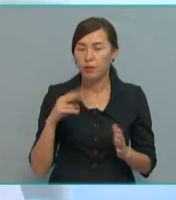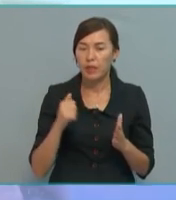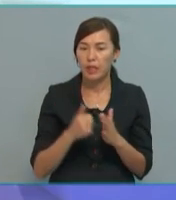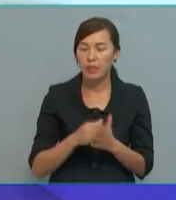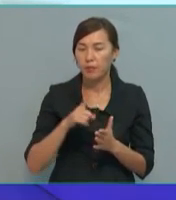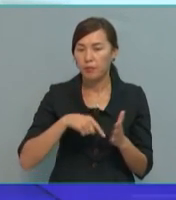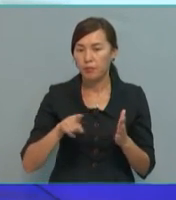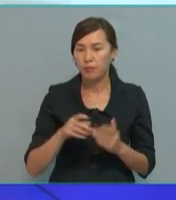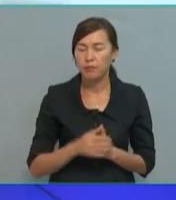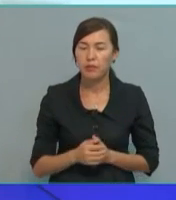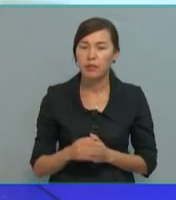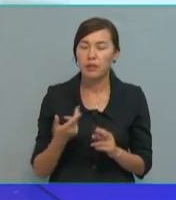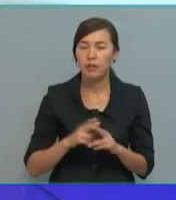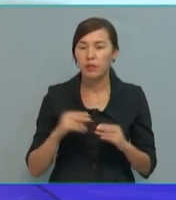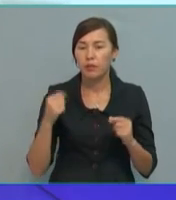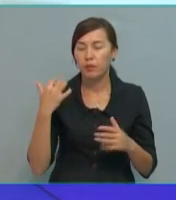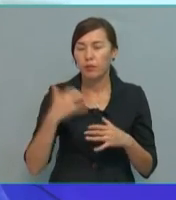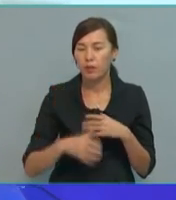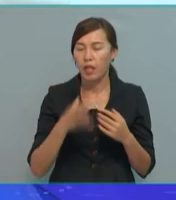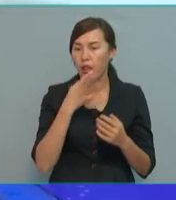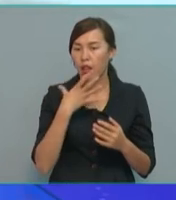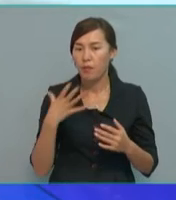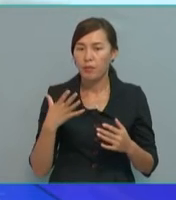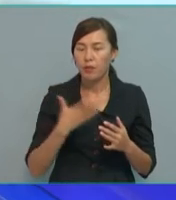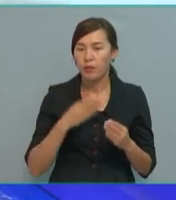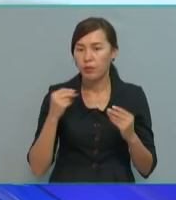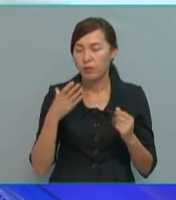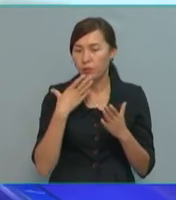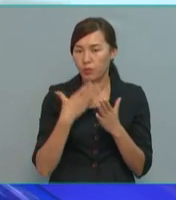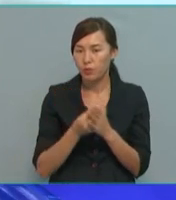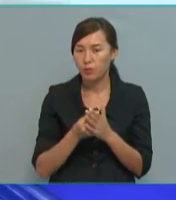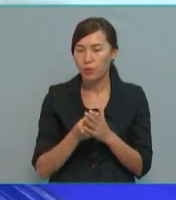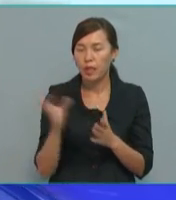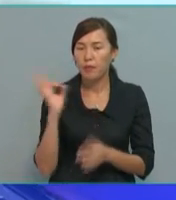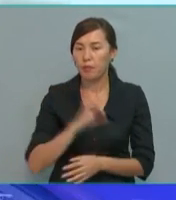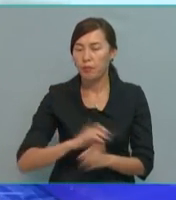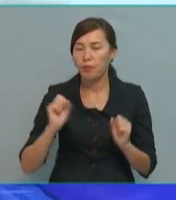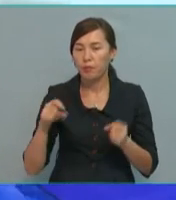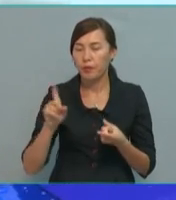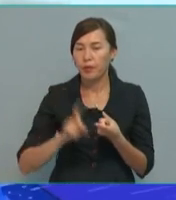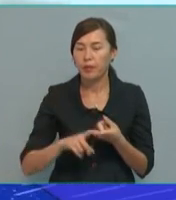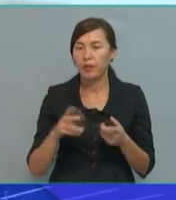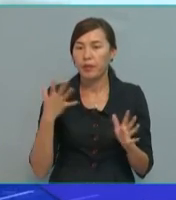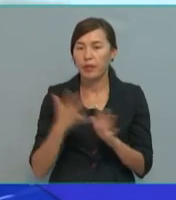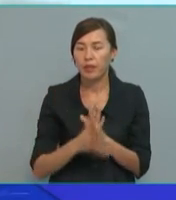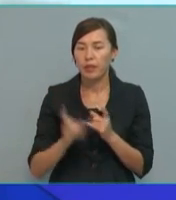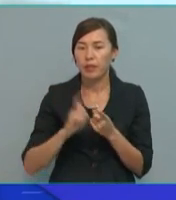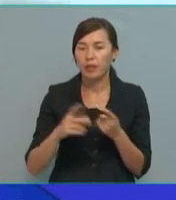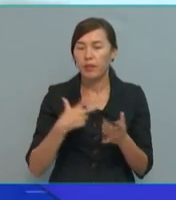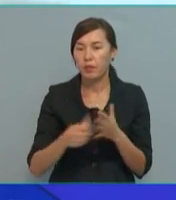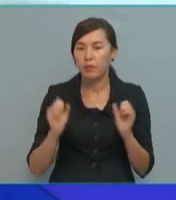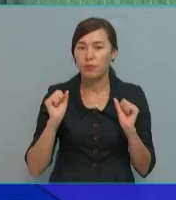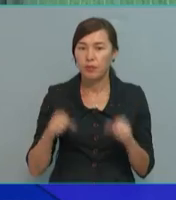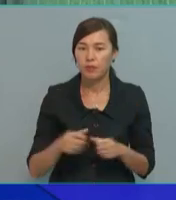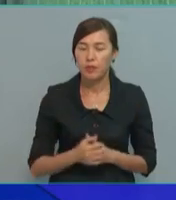деп беріліп отыр. Сол сома аралығында кез келген соманың өзін игеру мүмкіндігіне қарай, жұмсау мүмкіндігіне қарай алса болады